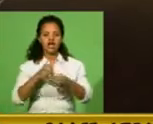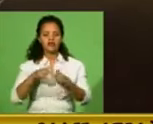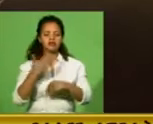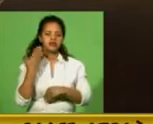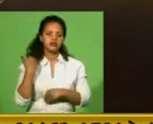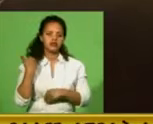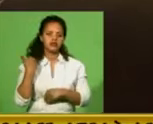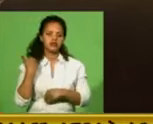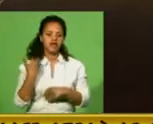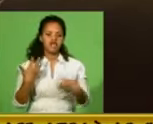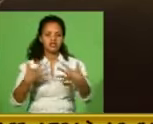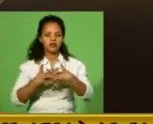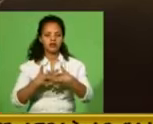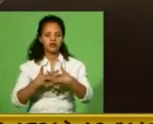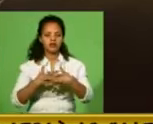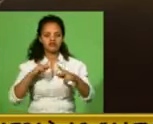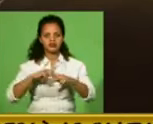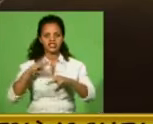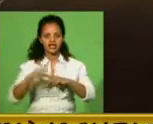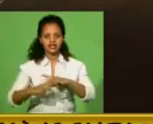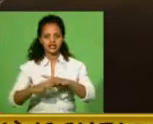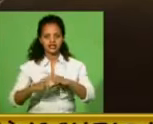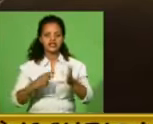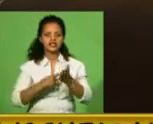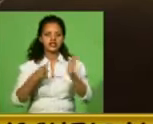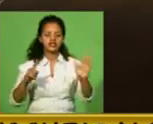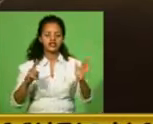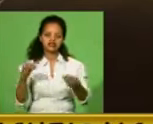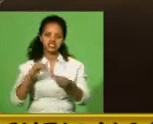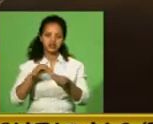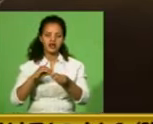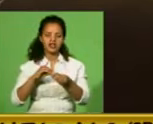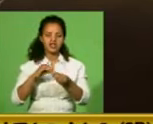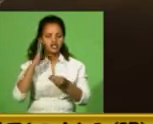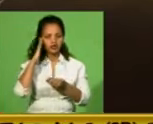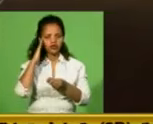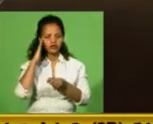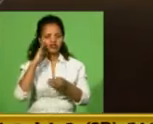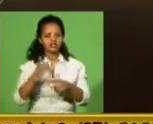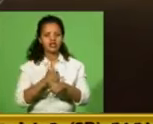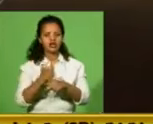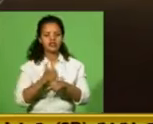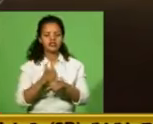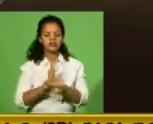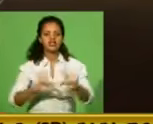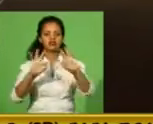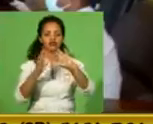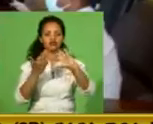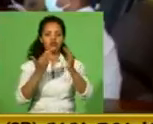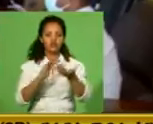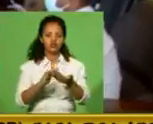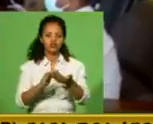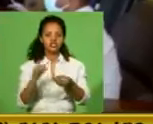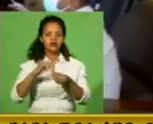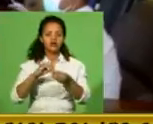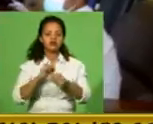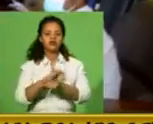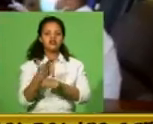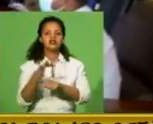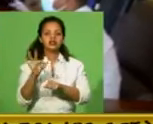በነበረው የአስተባባሪ መድረክ እንደተገለጸው ተጨማሪ የክህሎት ስልጠናዎች የሚያስፈልጉ መሆኑ ነው። በተጨማሪም